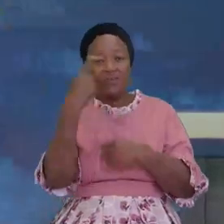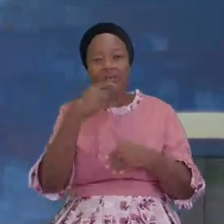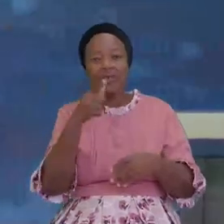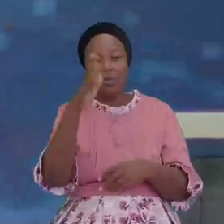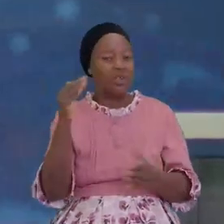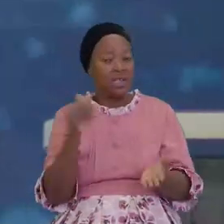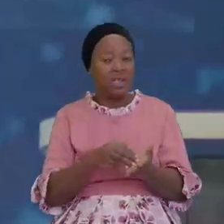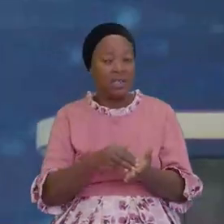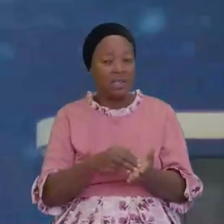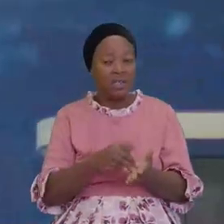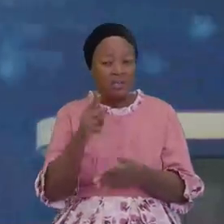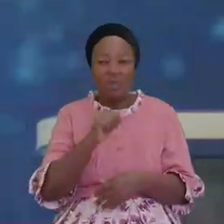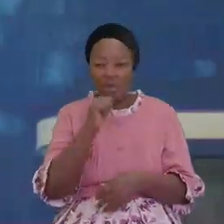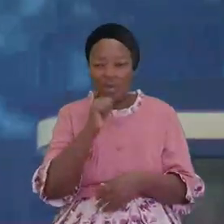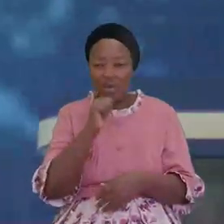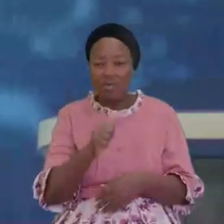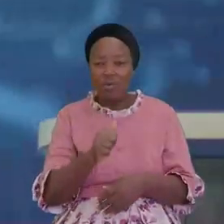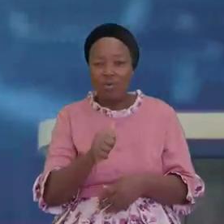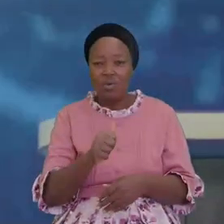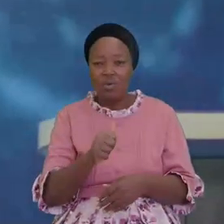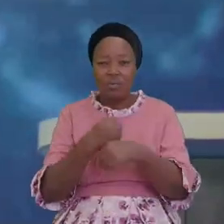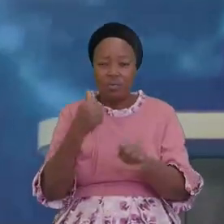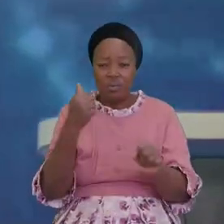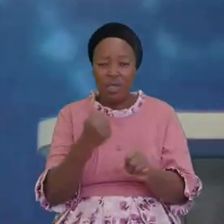Tu ne vas plus cracher sur le visage de Dieu.